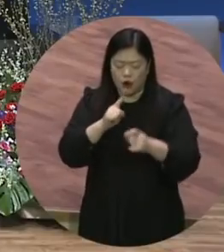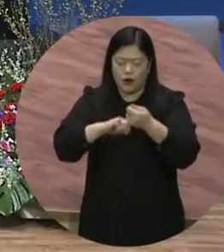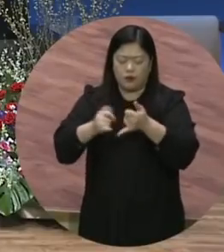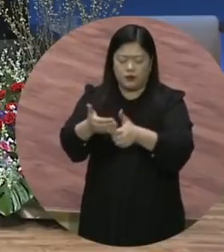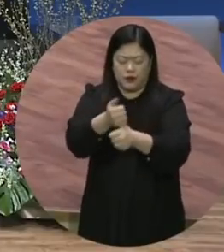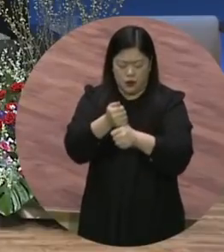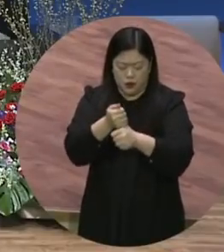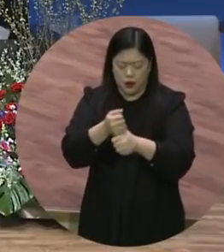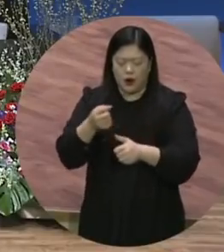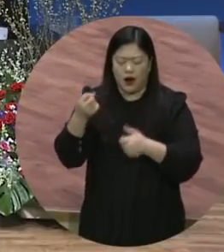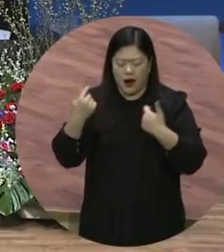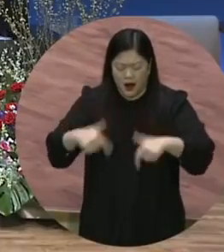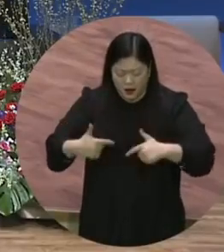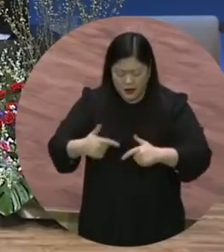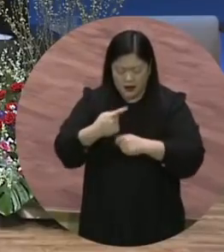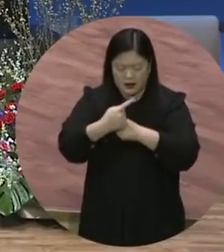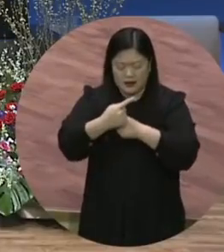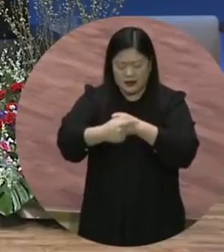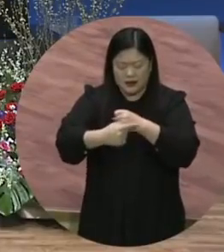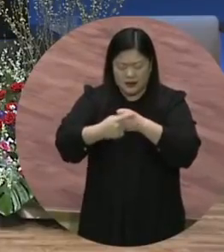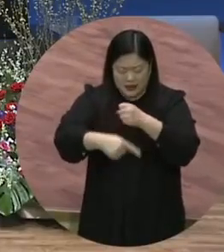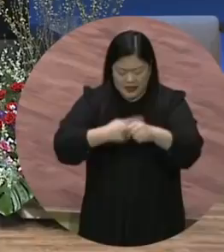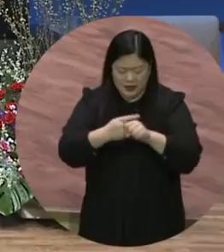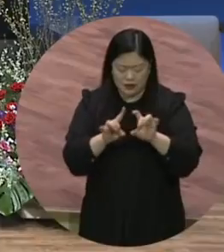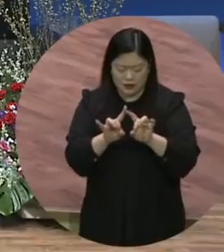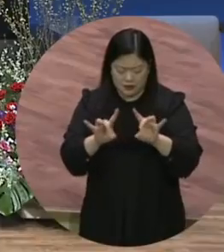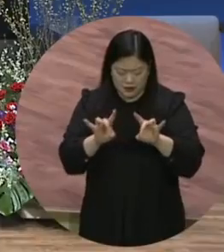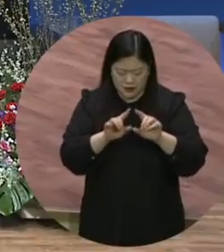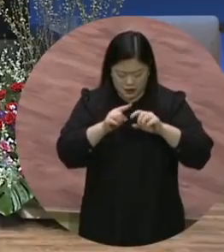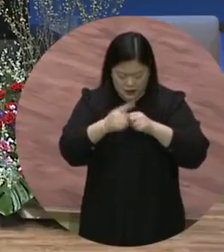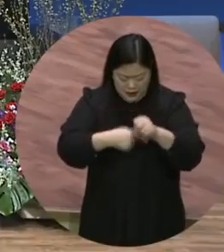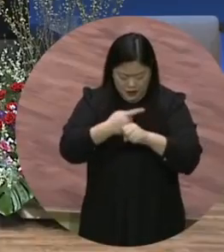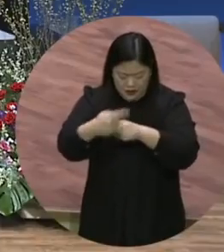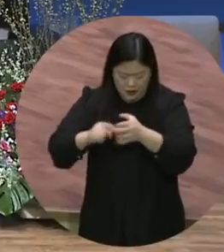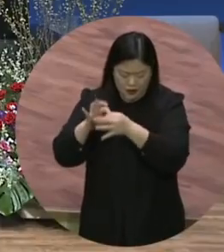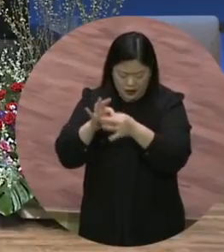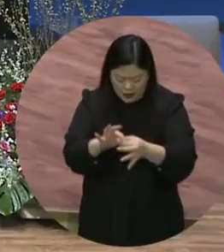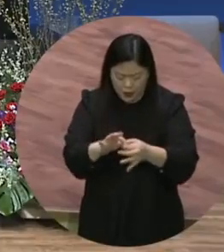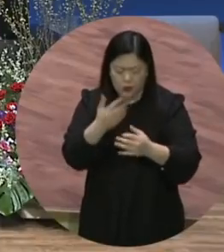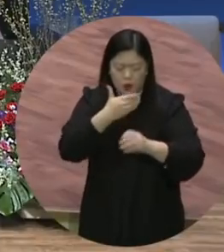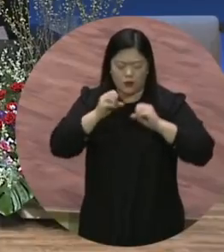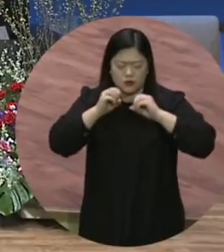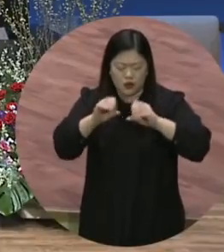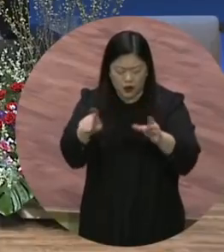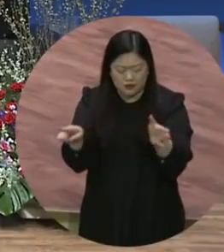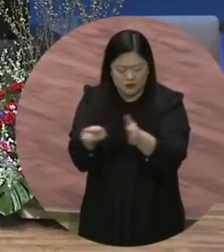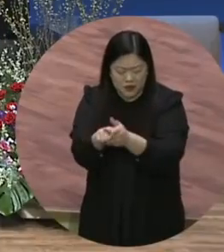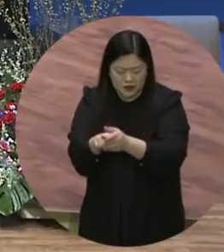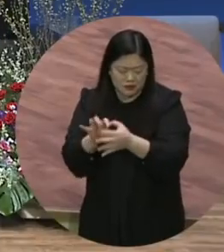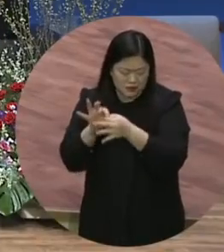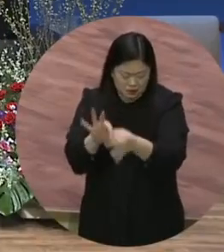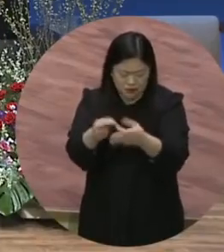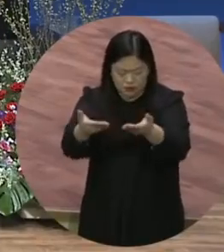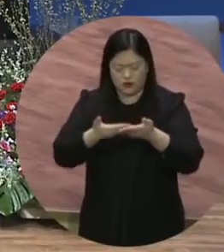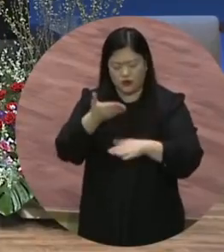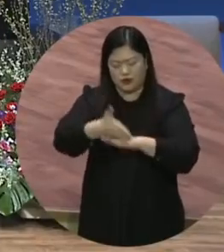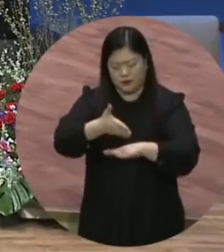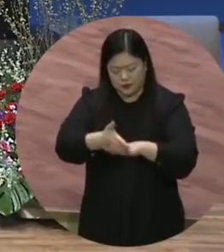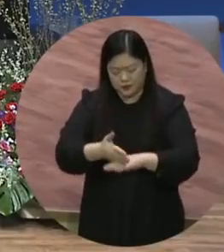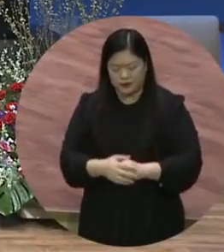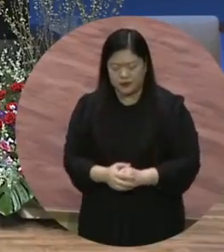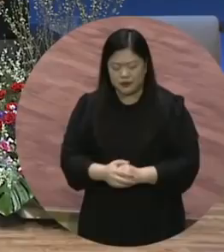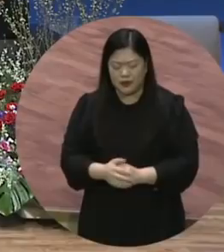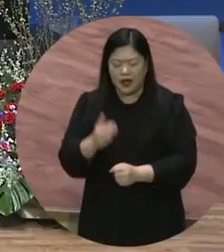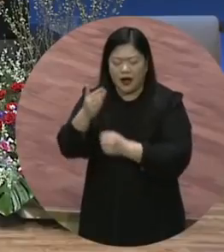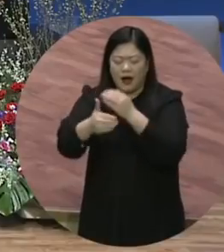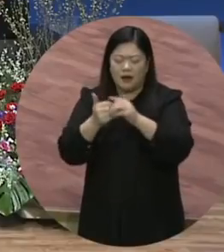복음화의 축복을 누리게 하심을 감사드립니다. 매주 강단 말씀을 통하여 우리 예언계 전 성도가 원리스로 소통하게 하시고